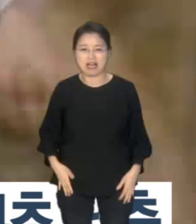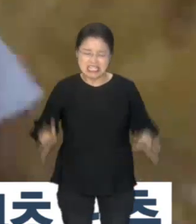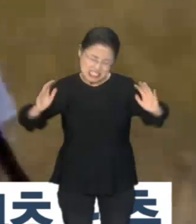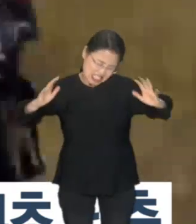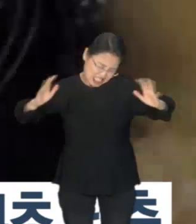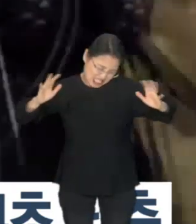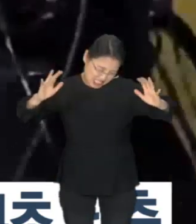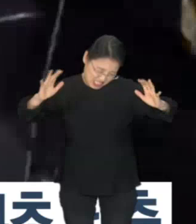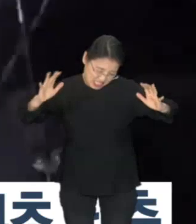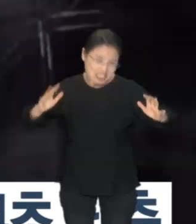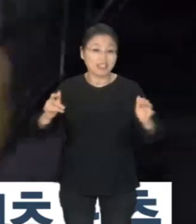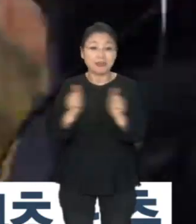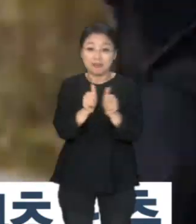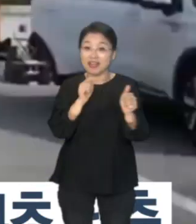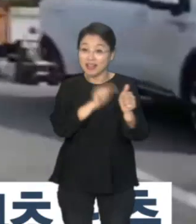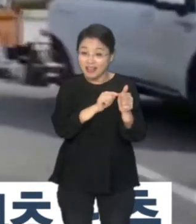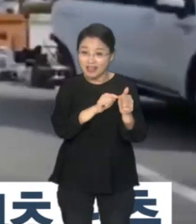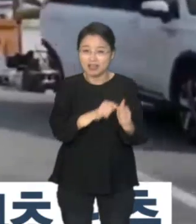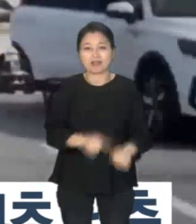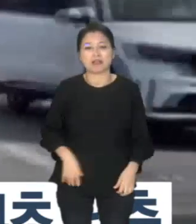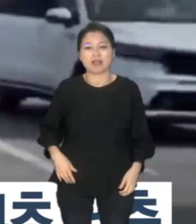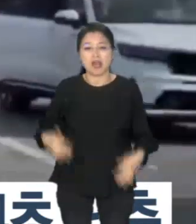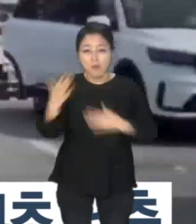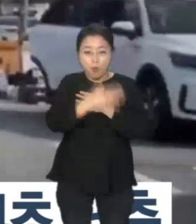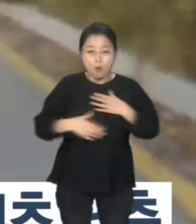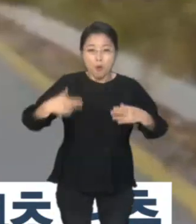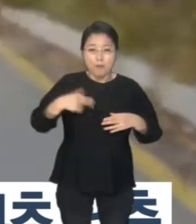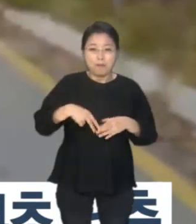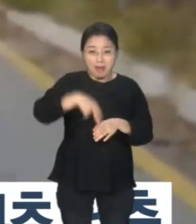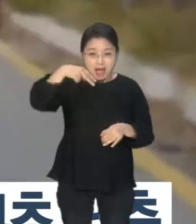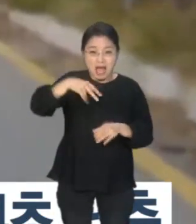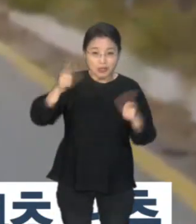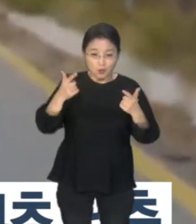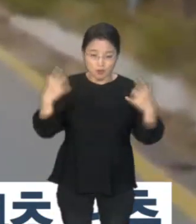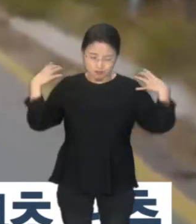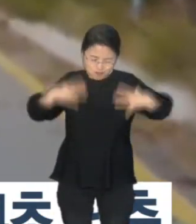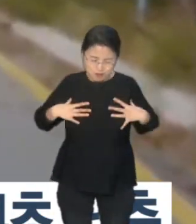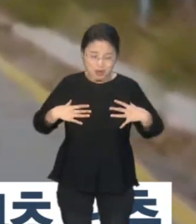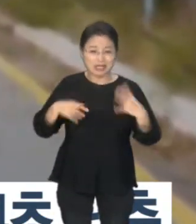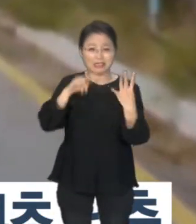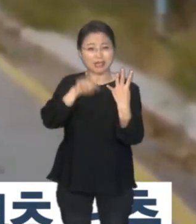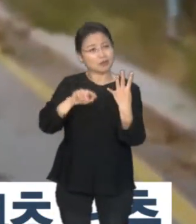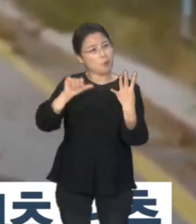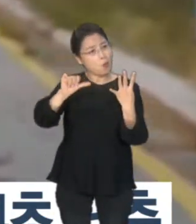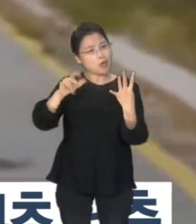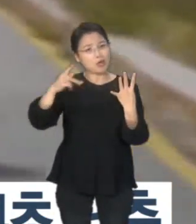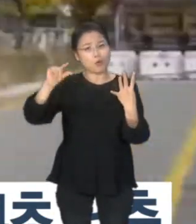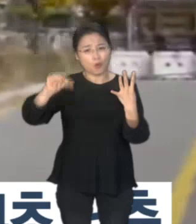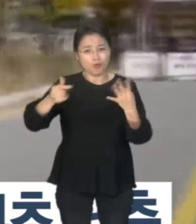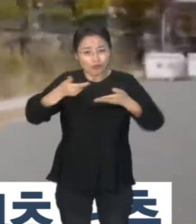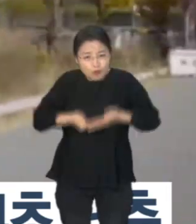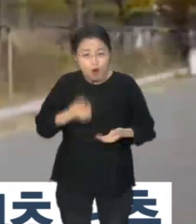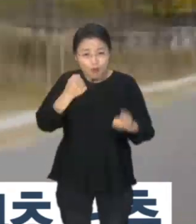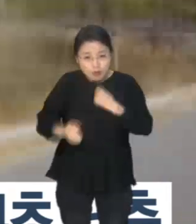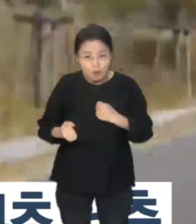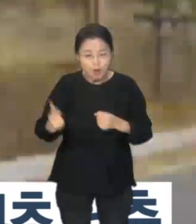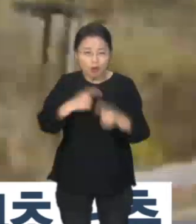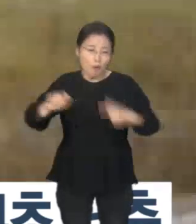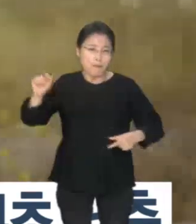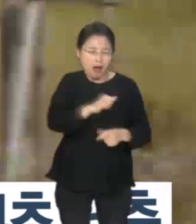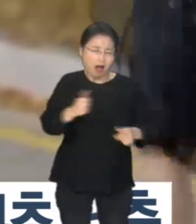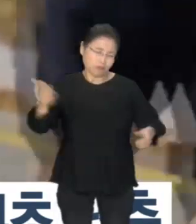전력 질주를 하는 이 남성. 맨몸이 아닌 4.5kg의 장비를 메고 달렸는데 속도는 더